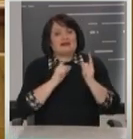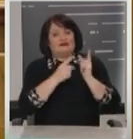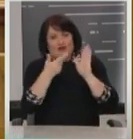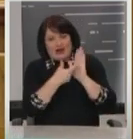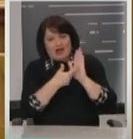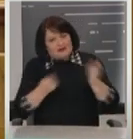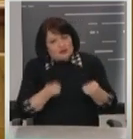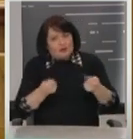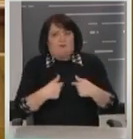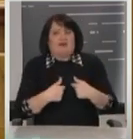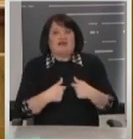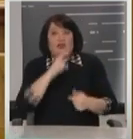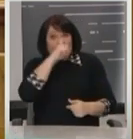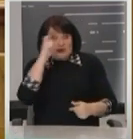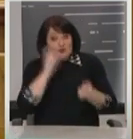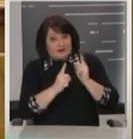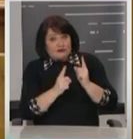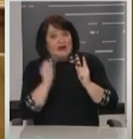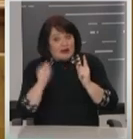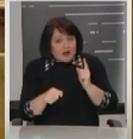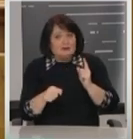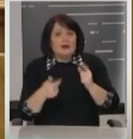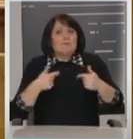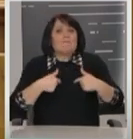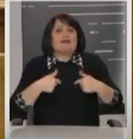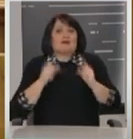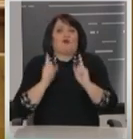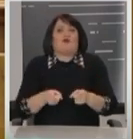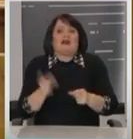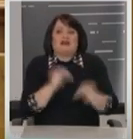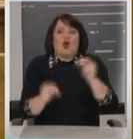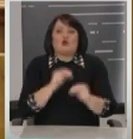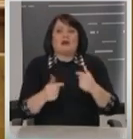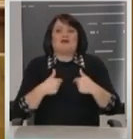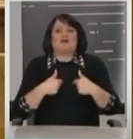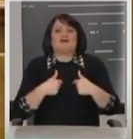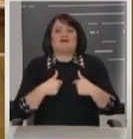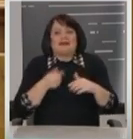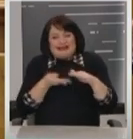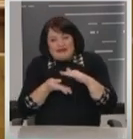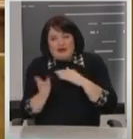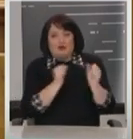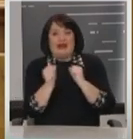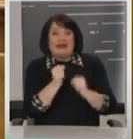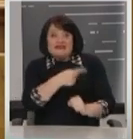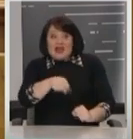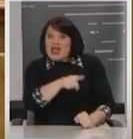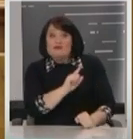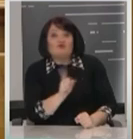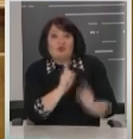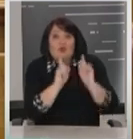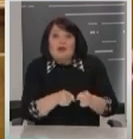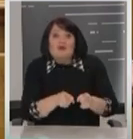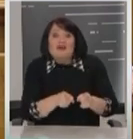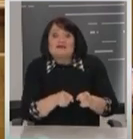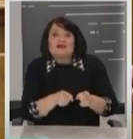συμφωνία, τη δύσκολη συμφωνία. Εμάς επέλεξε να βγάλουμε τη χώρα από την κρίση, όχι εσάς. Και